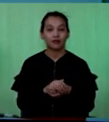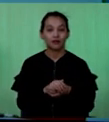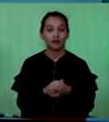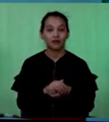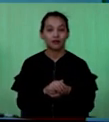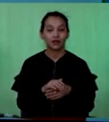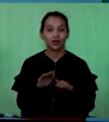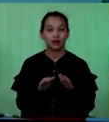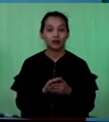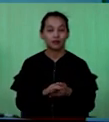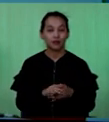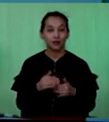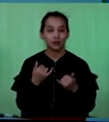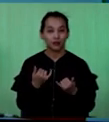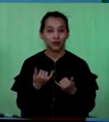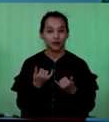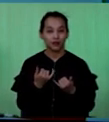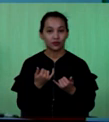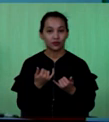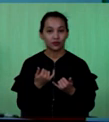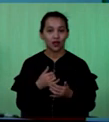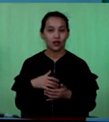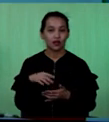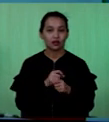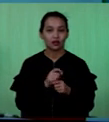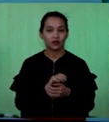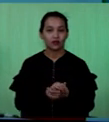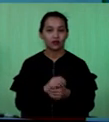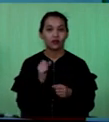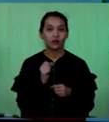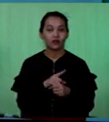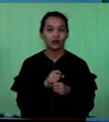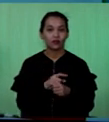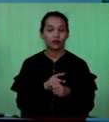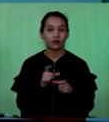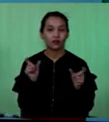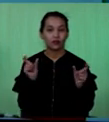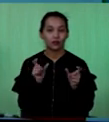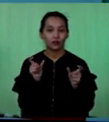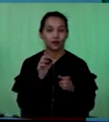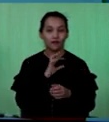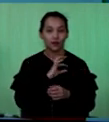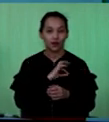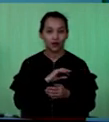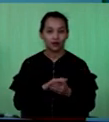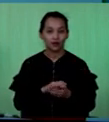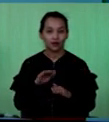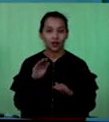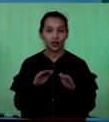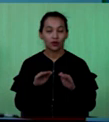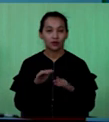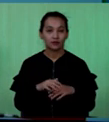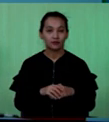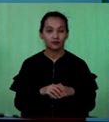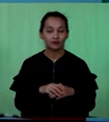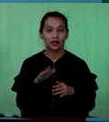esa hozirda urf-odatga kirgan va barcha bozorlarda, do'konlarda mavjud bo'lgan